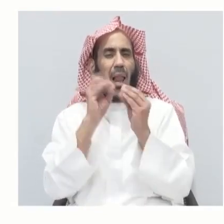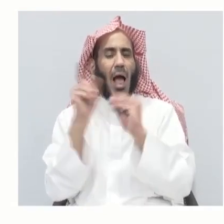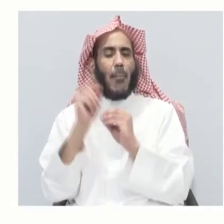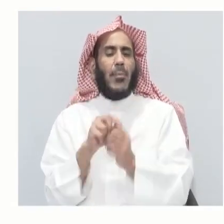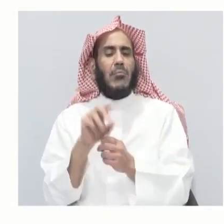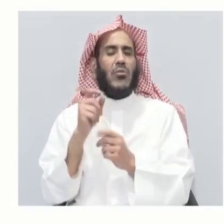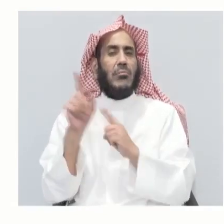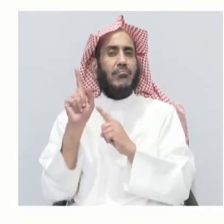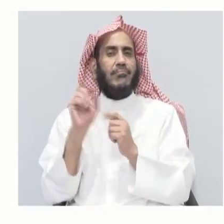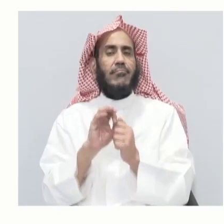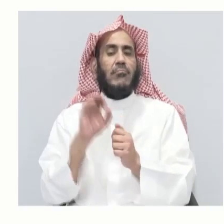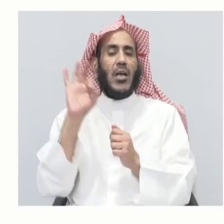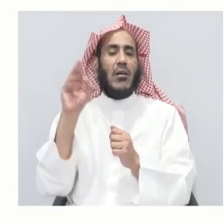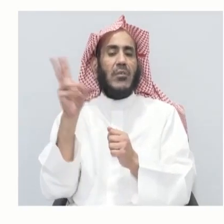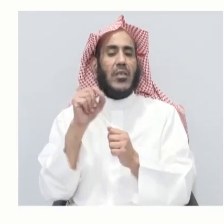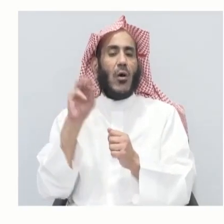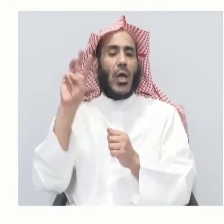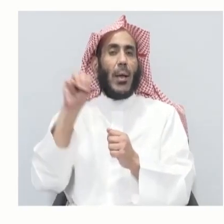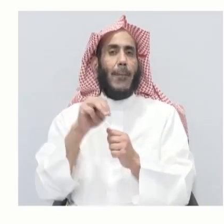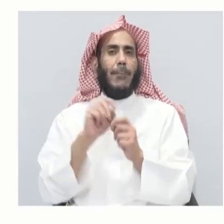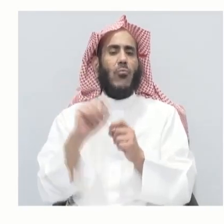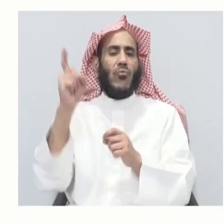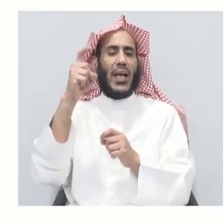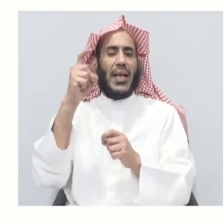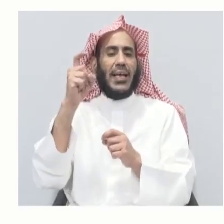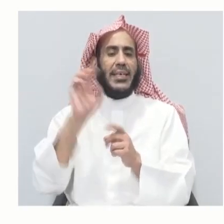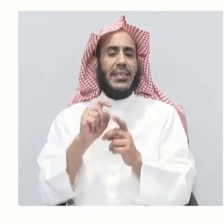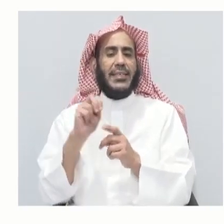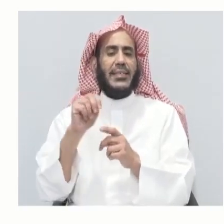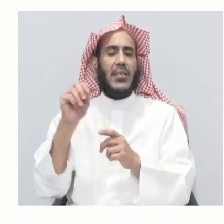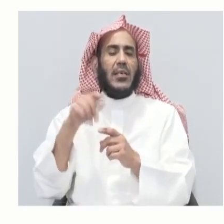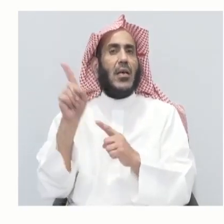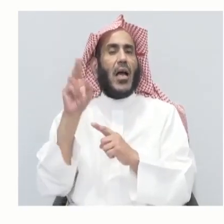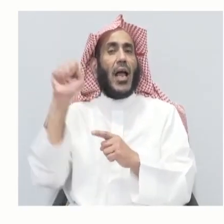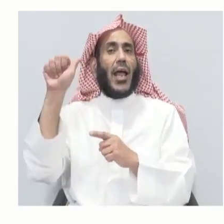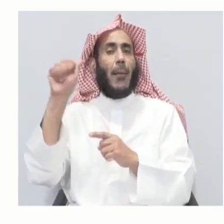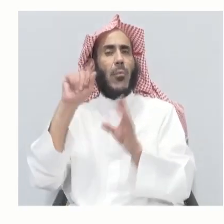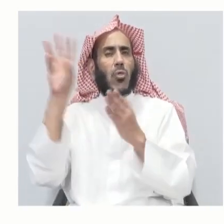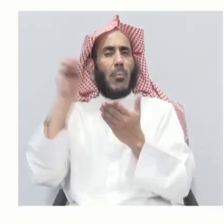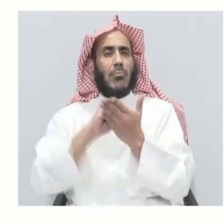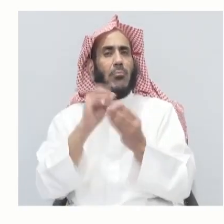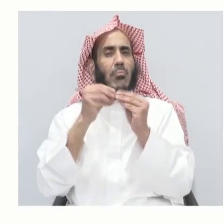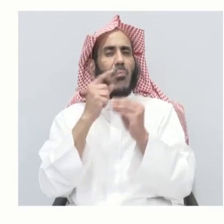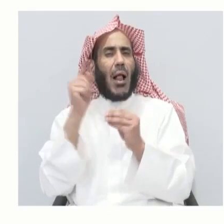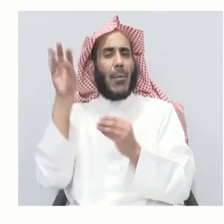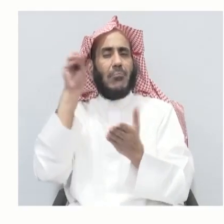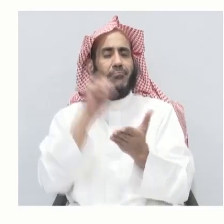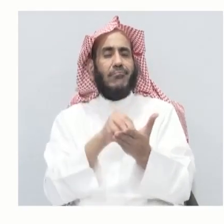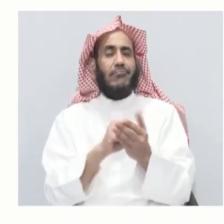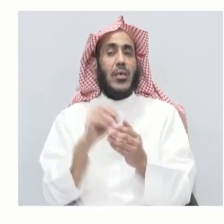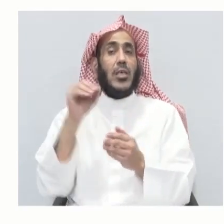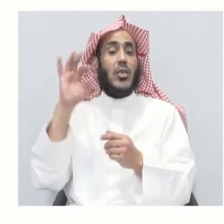ستتمكن ماذا من معرفه من القانون المستخدم تستطيع كتابه كما تعودت معي دائما ان هذا جيل